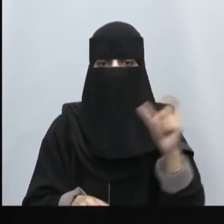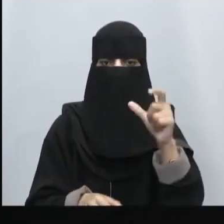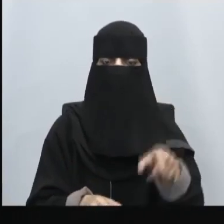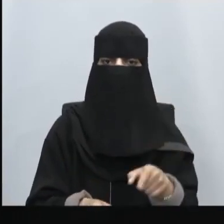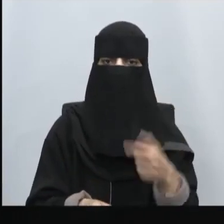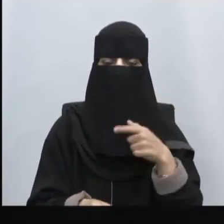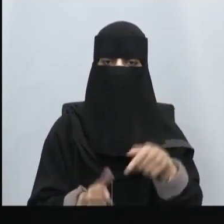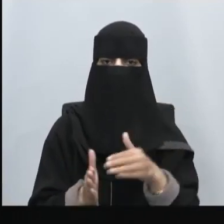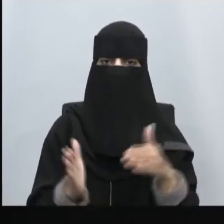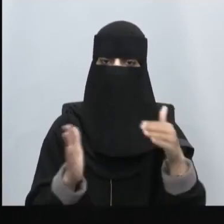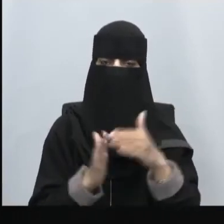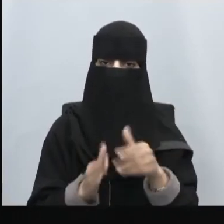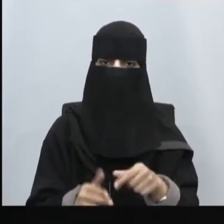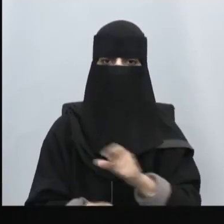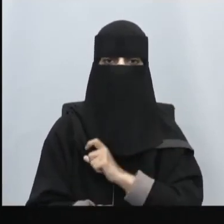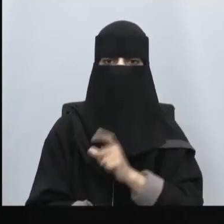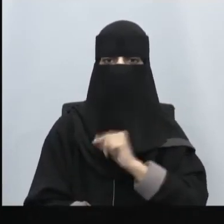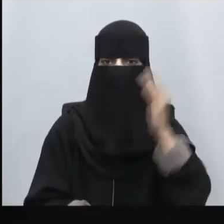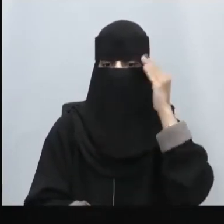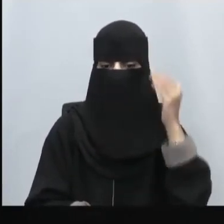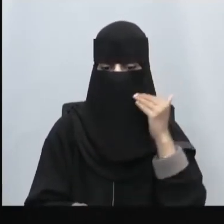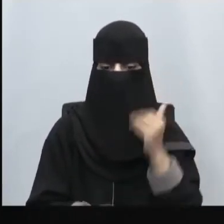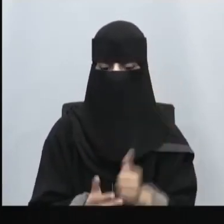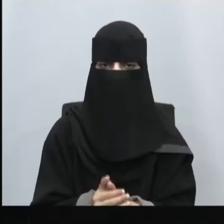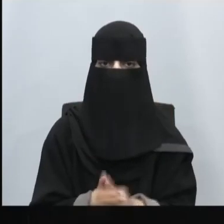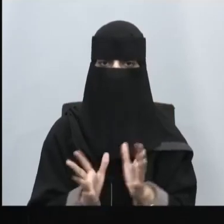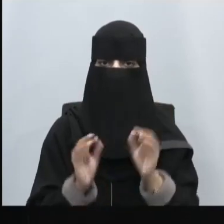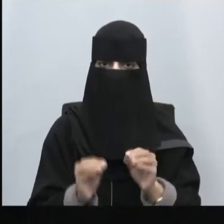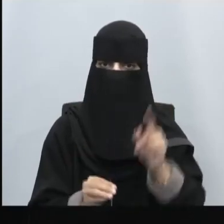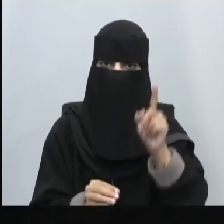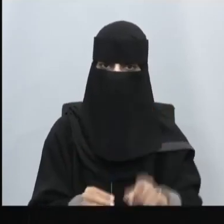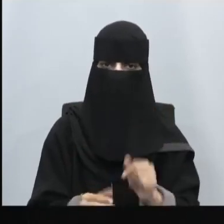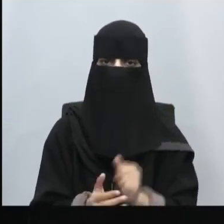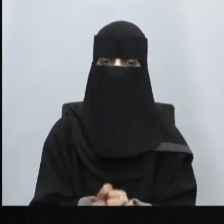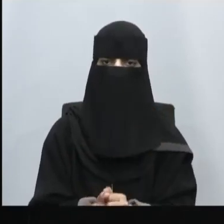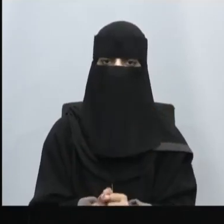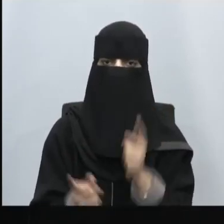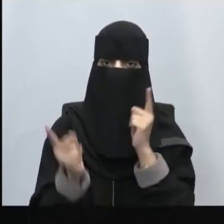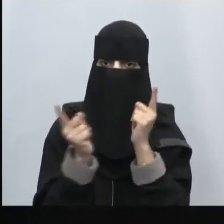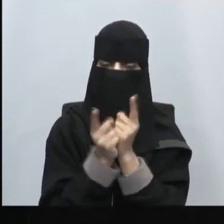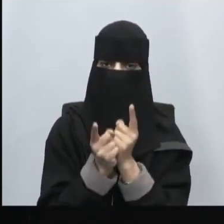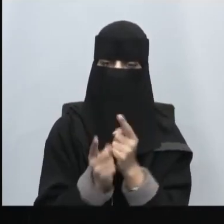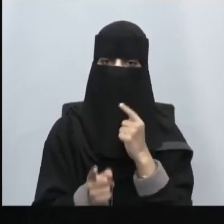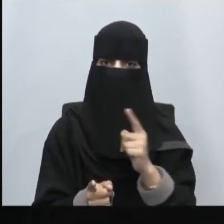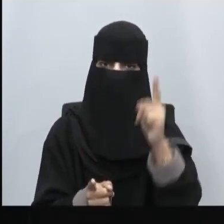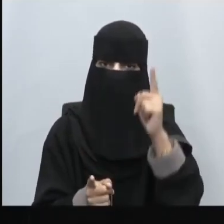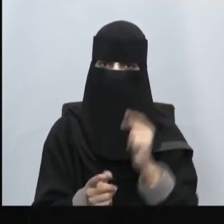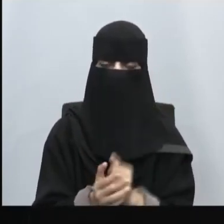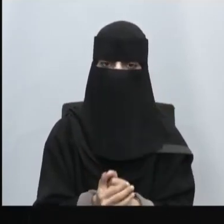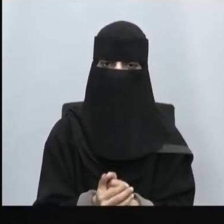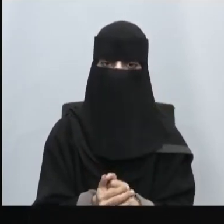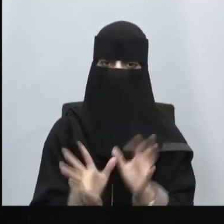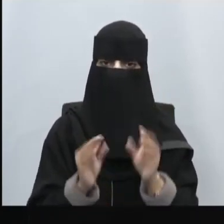نكون انهينا الطلاب وطالباتي حصتنا لهذا اليوم التقيكم بمشيئه الله تعالى